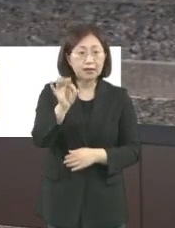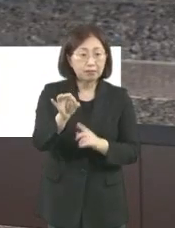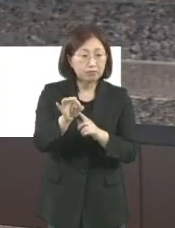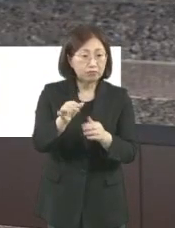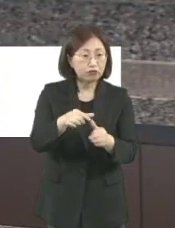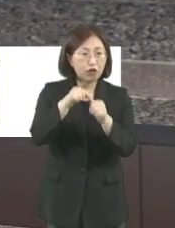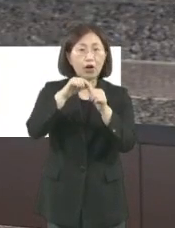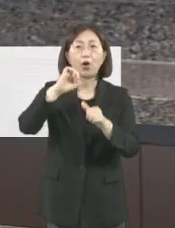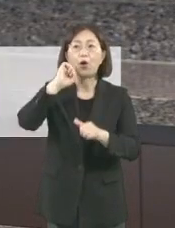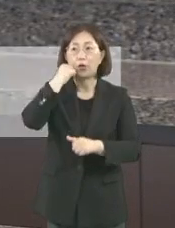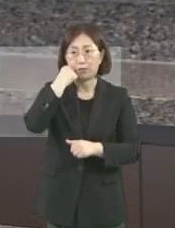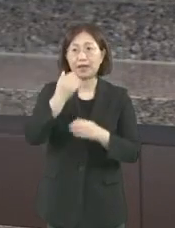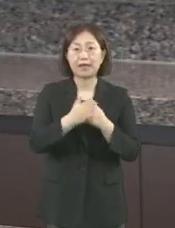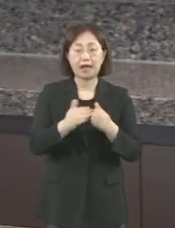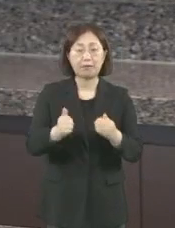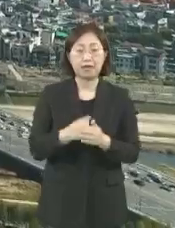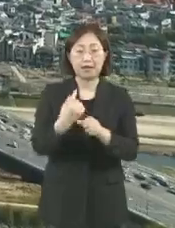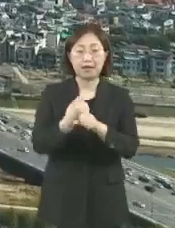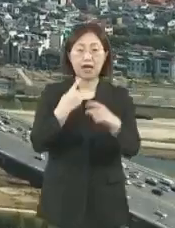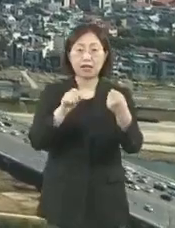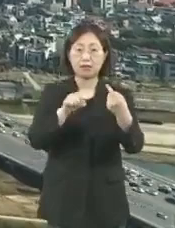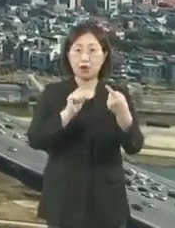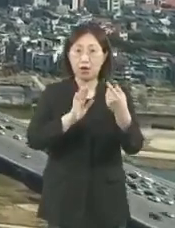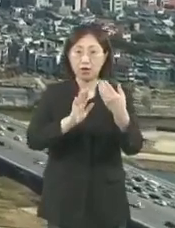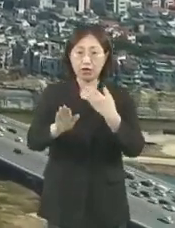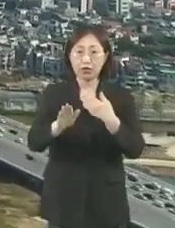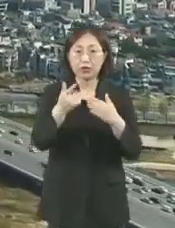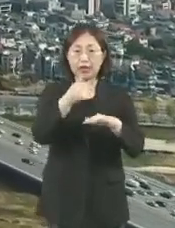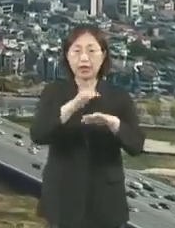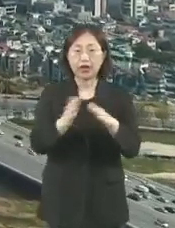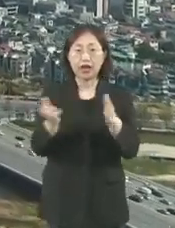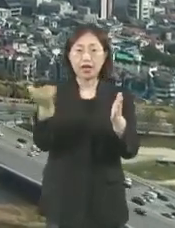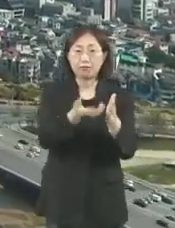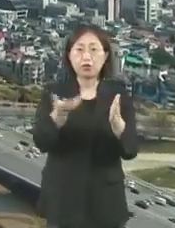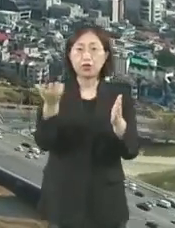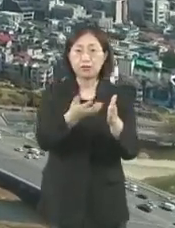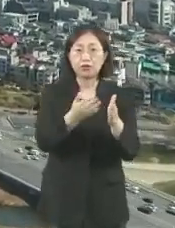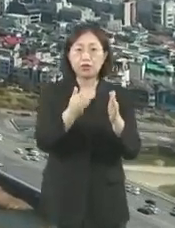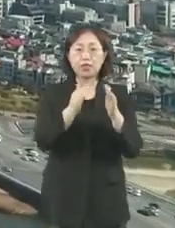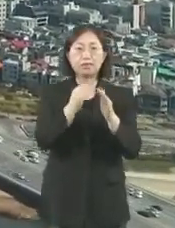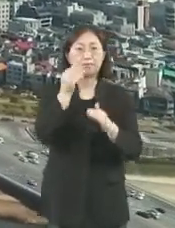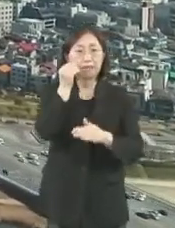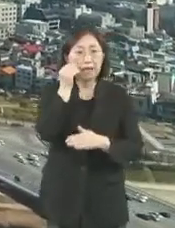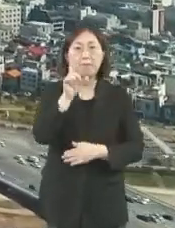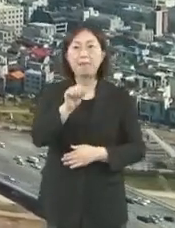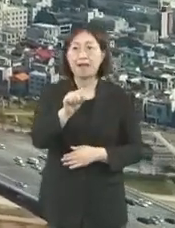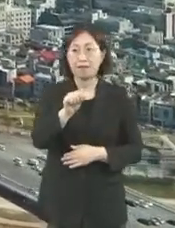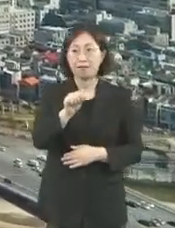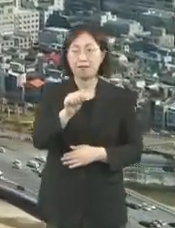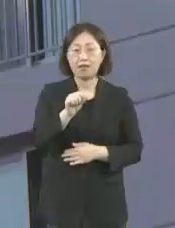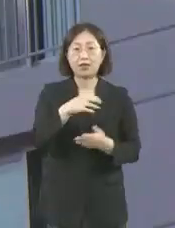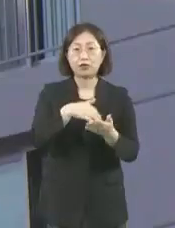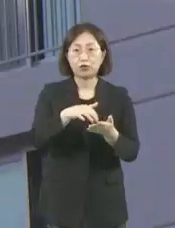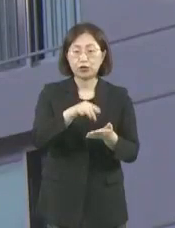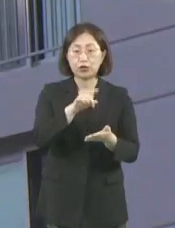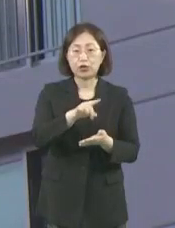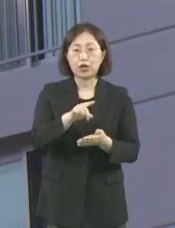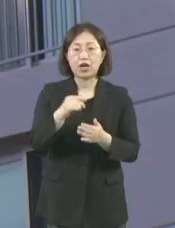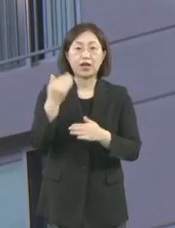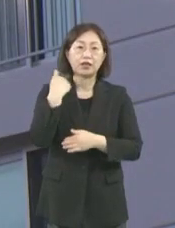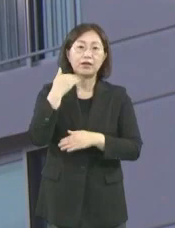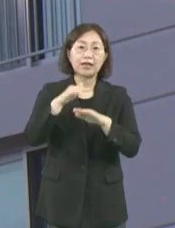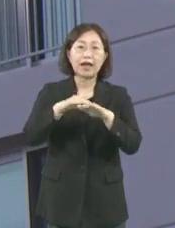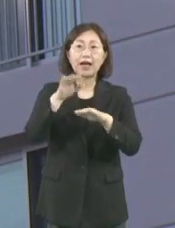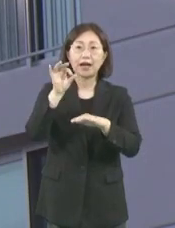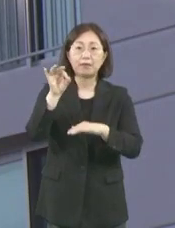않습니다 지난해 11월 2호 대전지역에 입주물량이 마녀가 구해 달했고 전세값이 하락하게 했지만